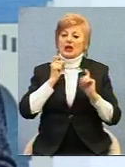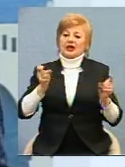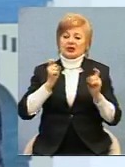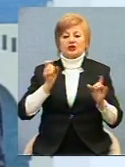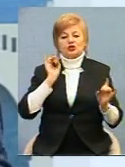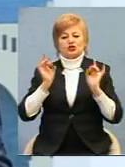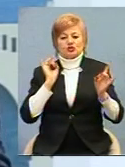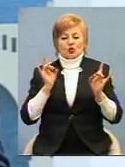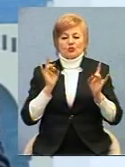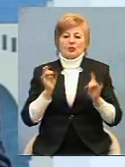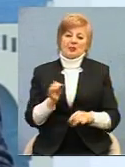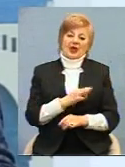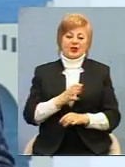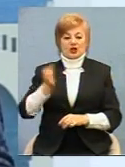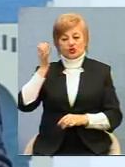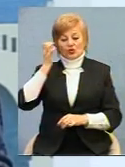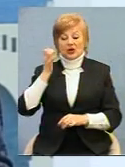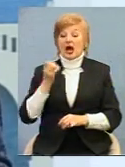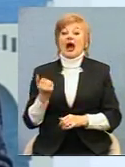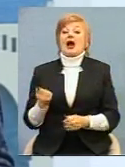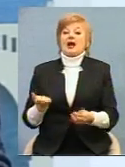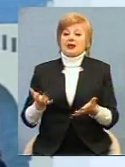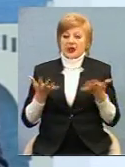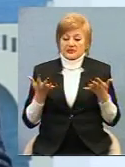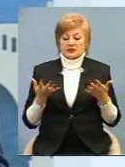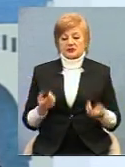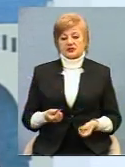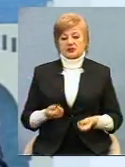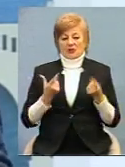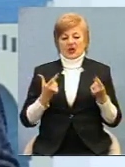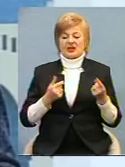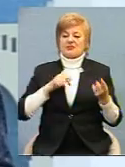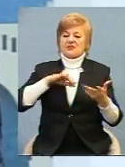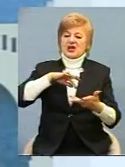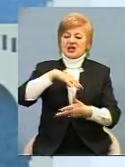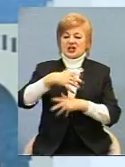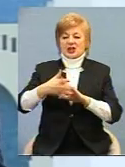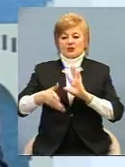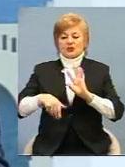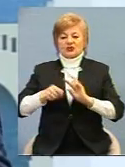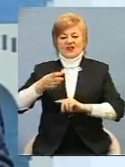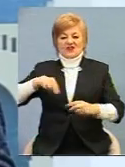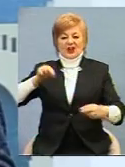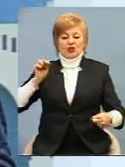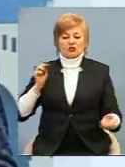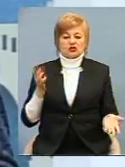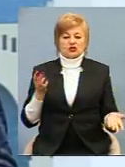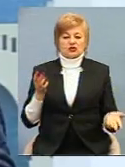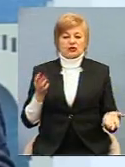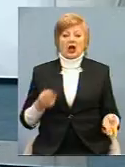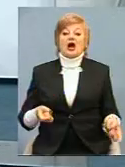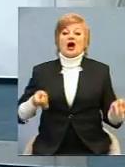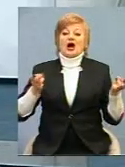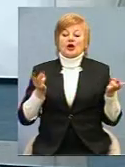шуму білого і чорного і дуже мало ясності. Тобто плутанини, переплутанини, викрученості, а